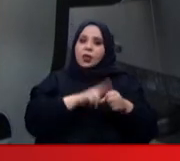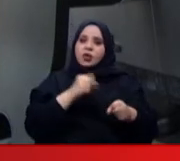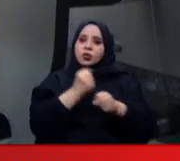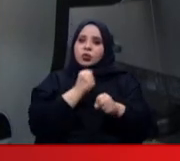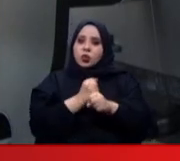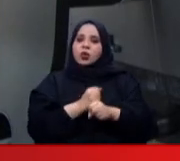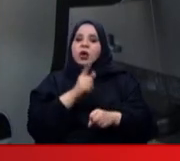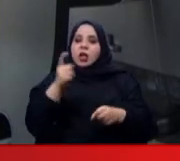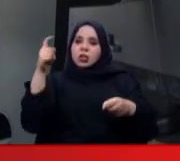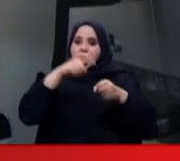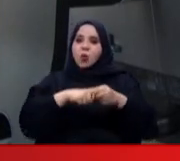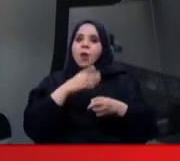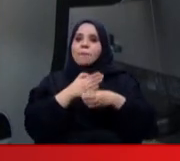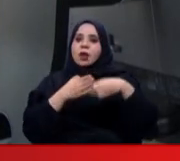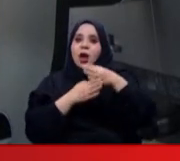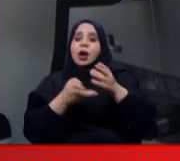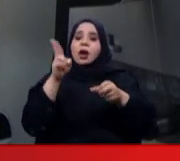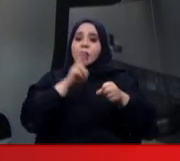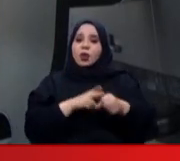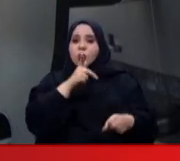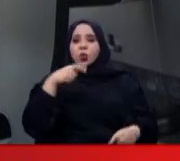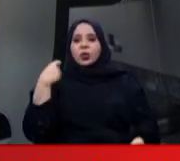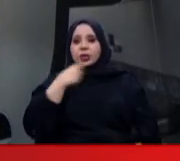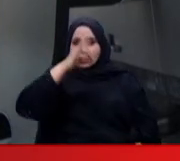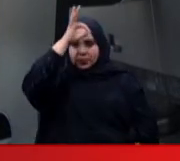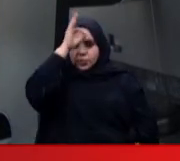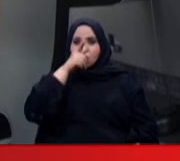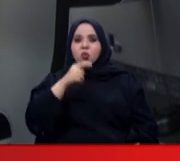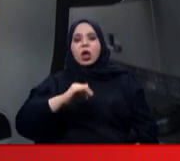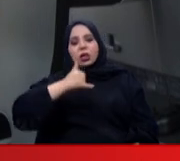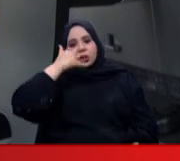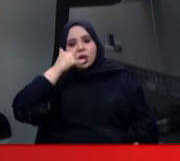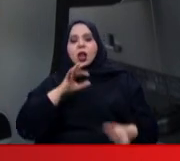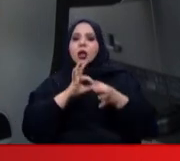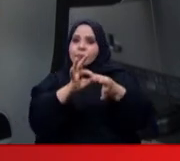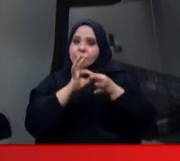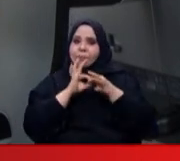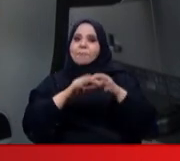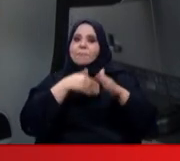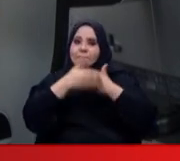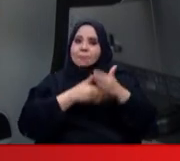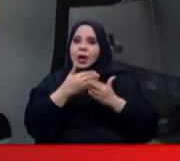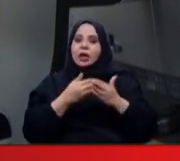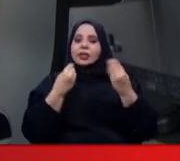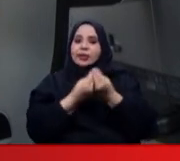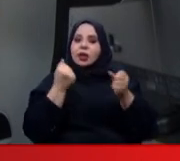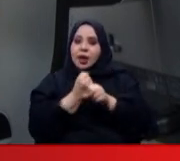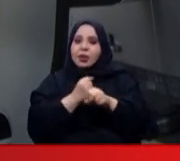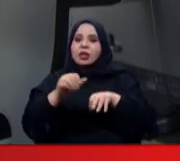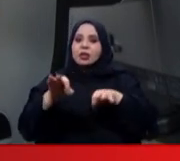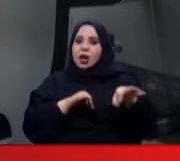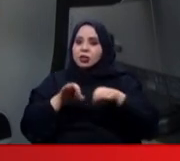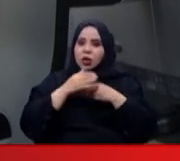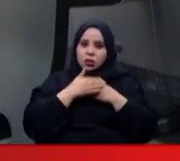دورهم وتعاونهم البناء. وقال معاليه: لقد كنا معكم على اتصال مباشر طوال هذه الفترة، وعملنا على التنسيق